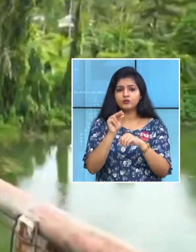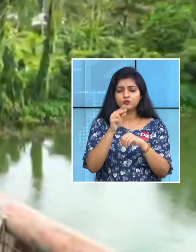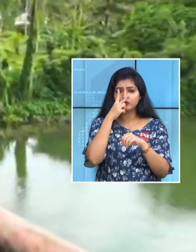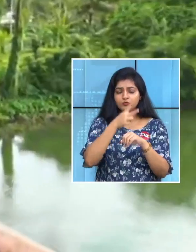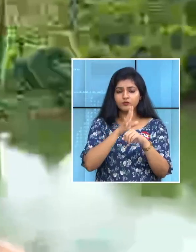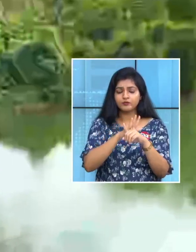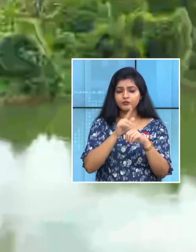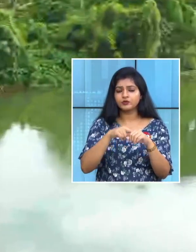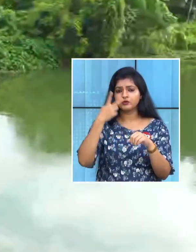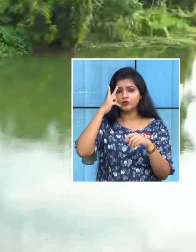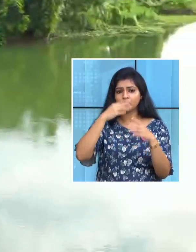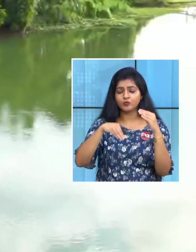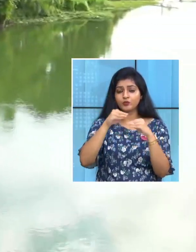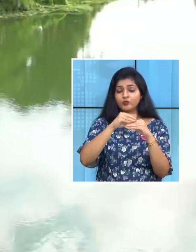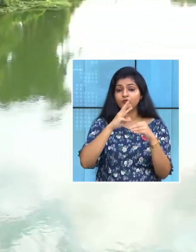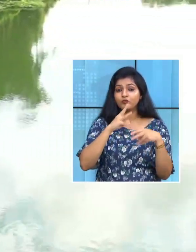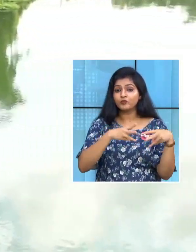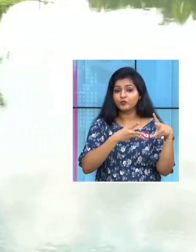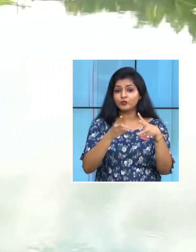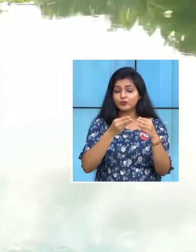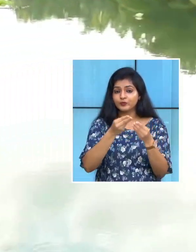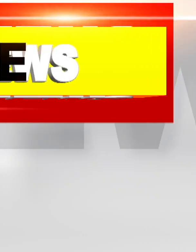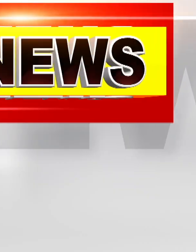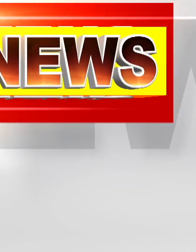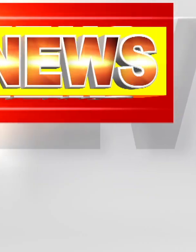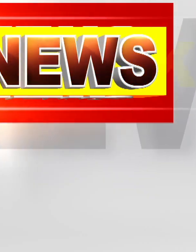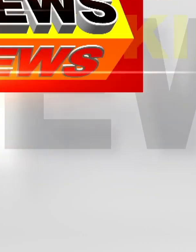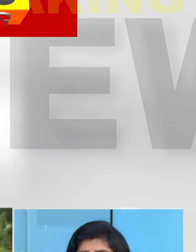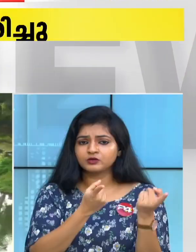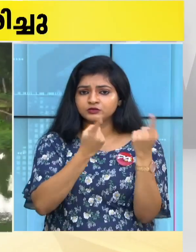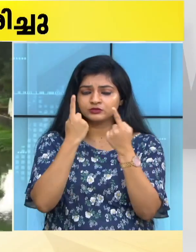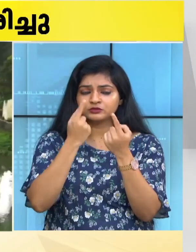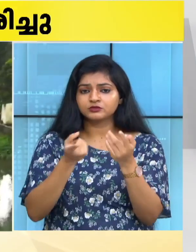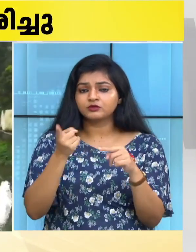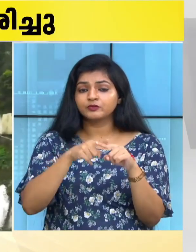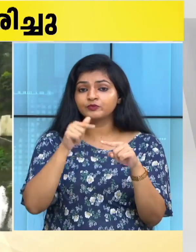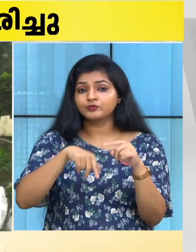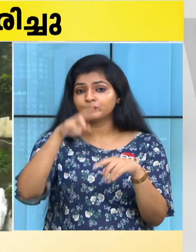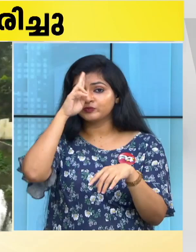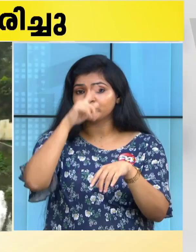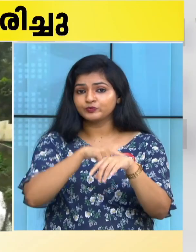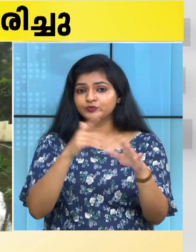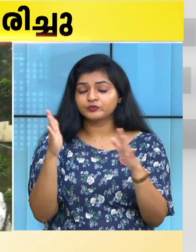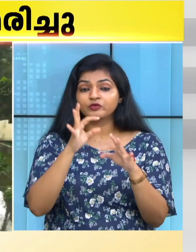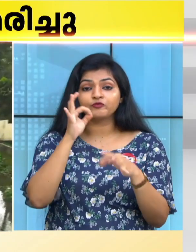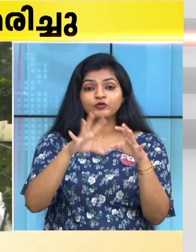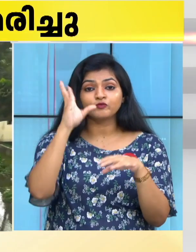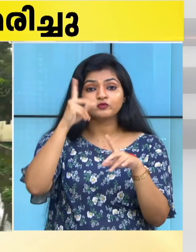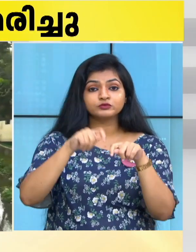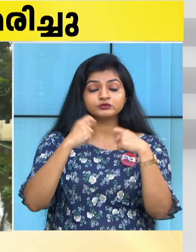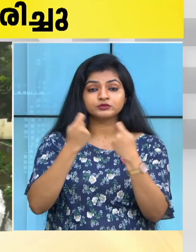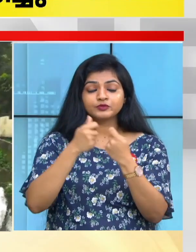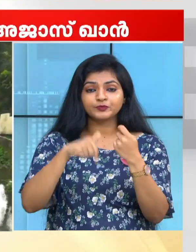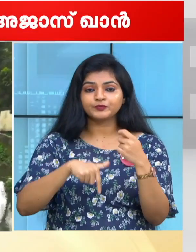കാണുന്ന മീനച്ചിലാറിന്റെ കൈവഴിയായിട്ടുള്ള കുടമാളൂർ പുഴയിൽ ഒരു പരിശോധന നടത്തിയത്. ഇന്ന് ഉച്ചയോടുകൂടിയാണ് ഫയർഫോഴ്സ് സംഘവും അതുപോലെ തന്നെ